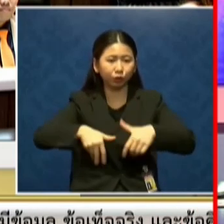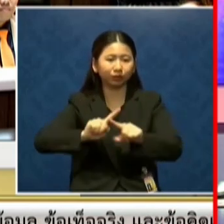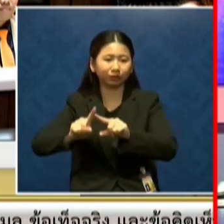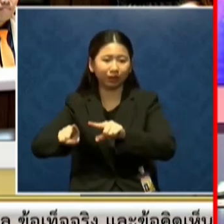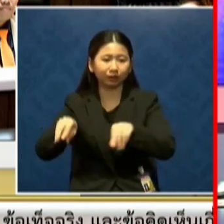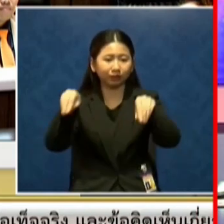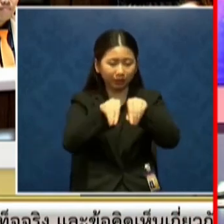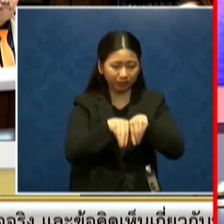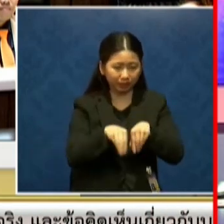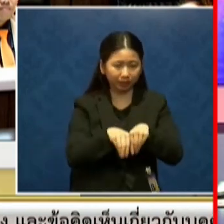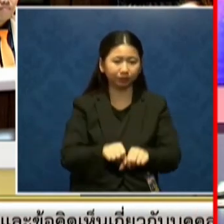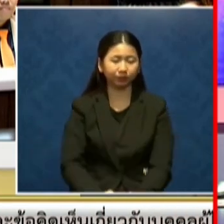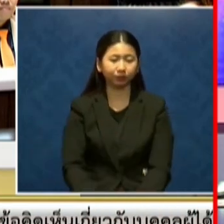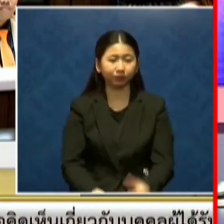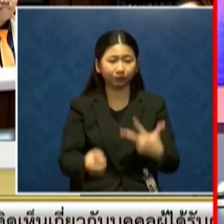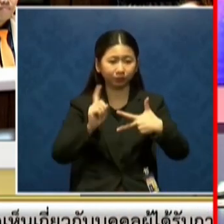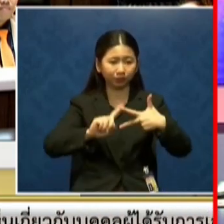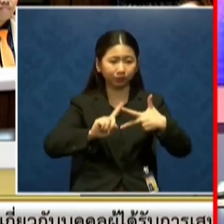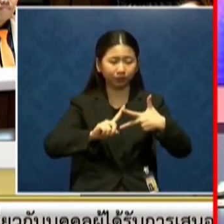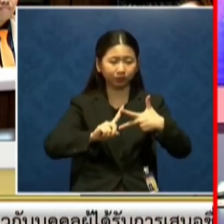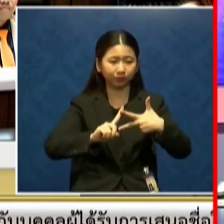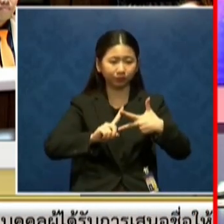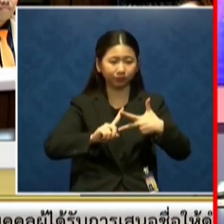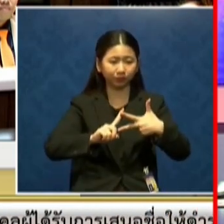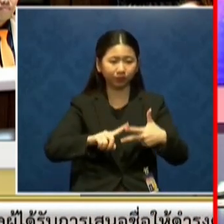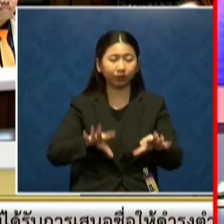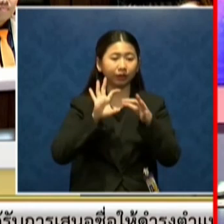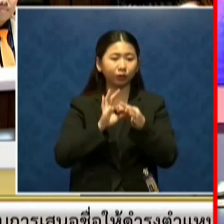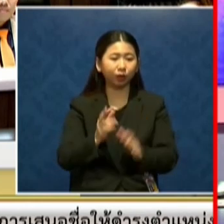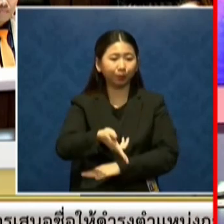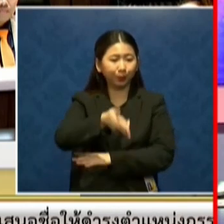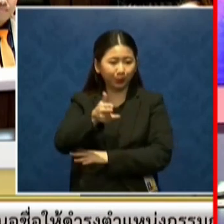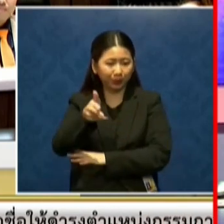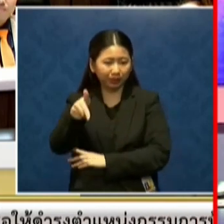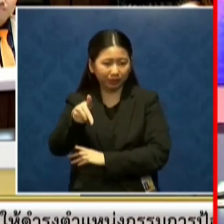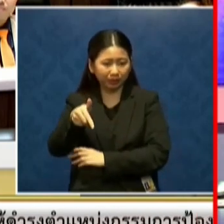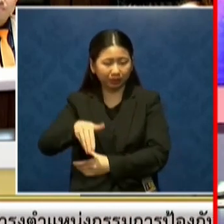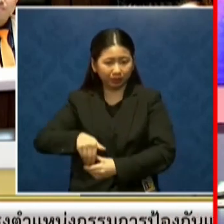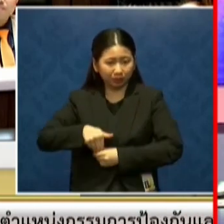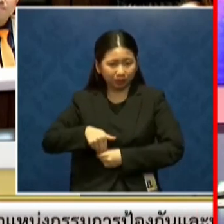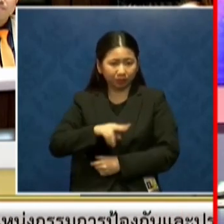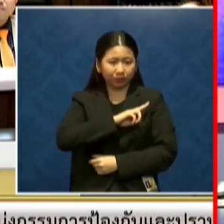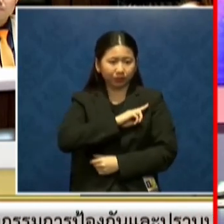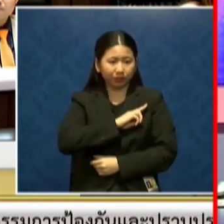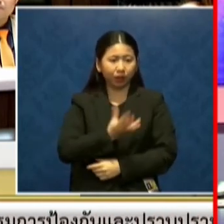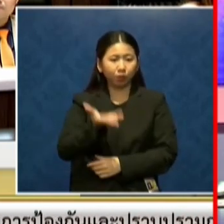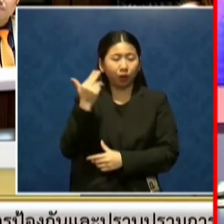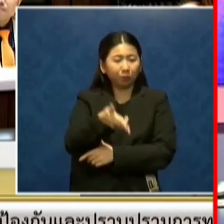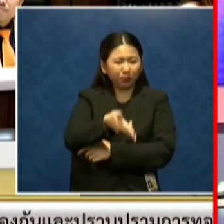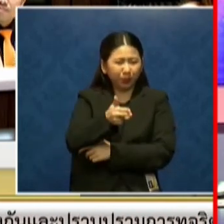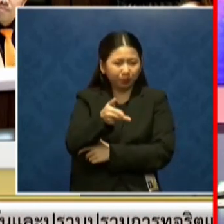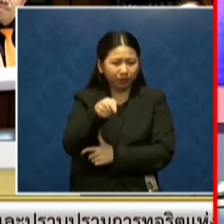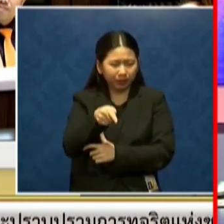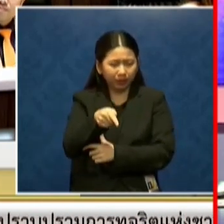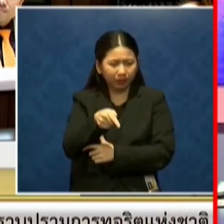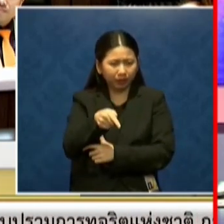ข้อเสนอทั้ง 3ข้อที่อยากจะให้ทางด้านของหน่วยงานของภาครัฐโดยเฉพาะรัฐบาลเข้าไปช่วยดูแลใน